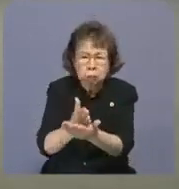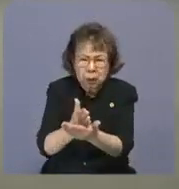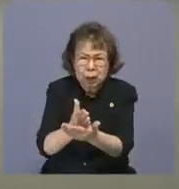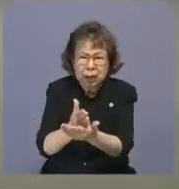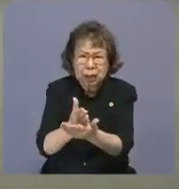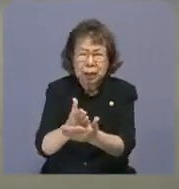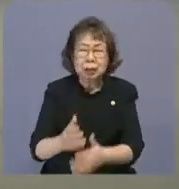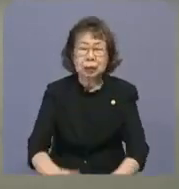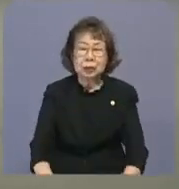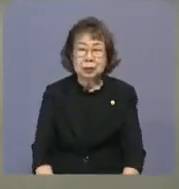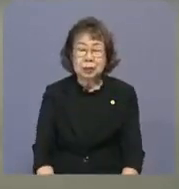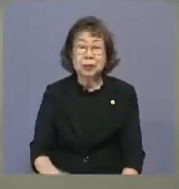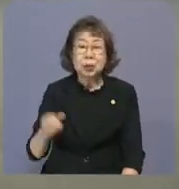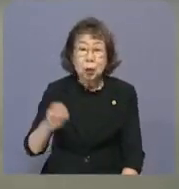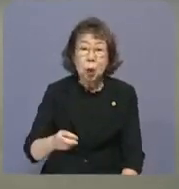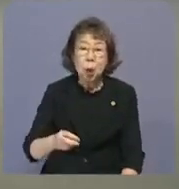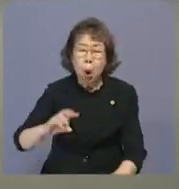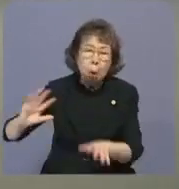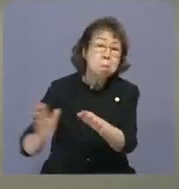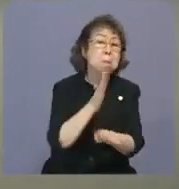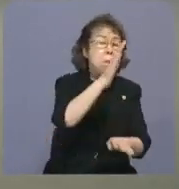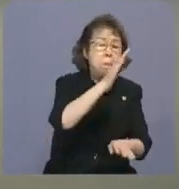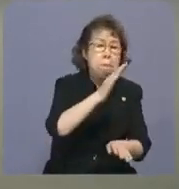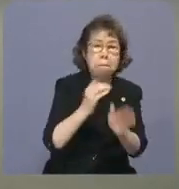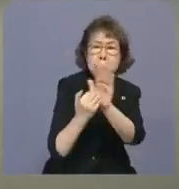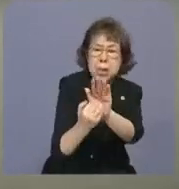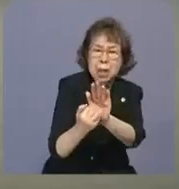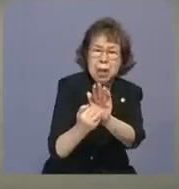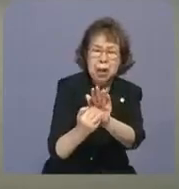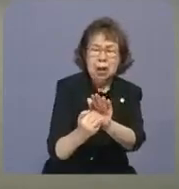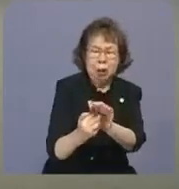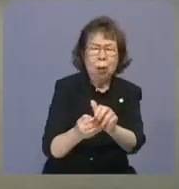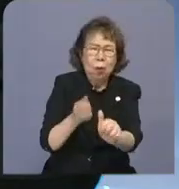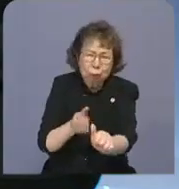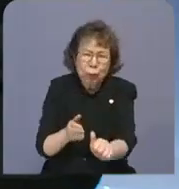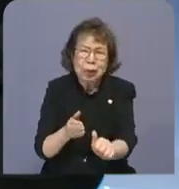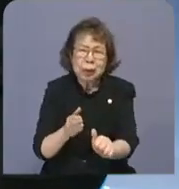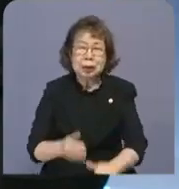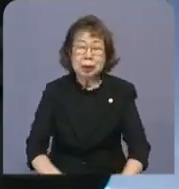삼가해 주시는게 좋겠고 월 파피 해도 미리 대비를 하시는게 좋겠습니다